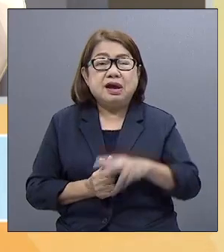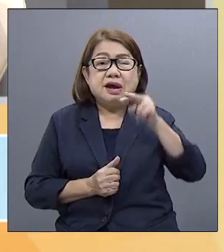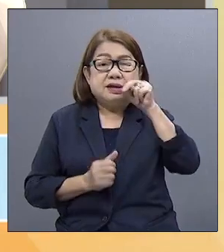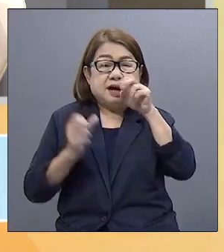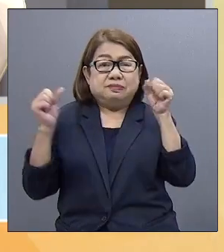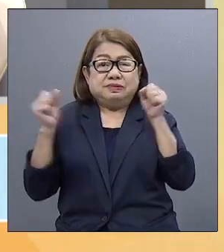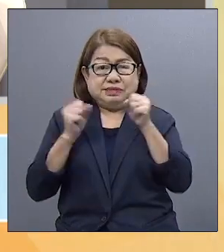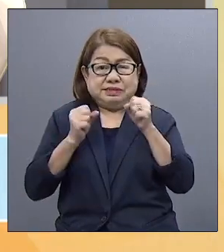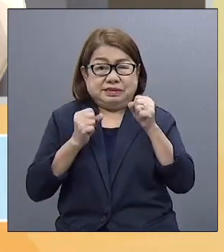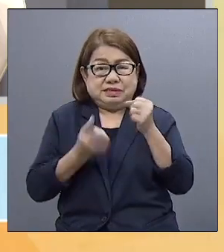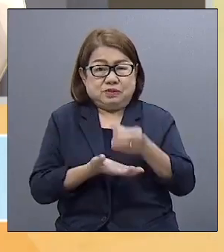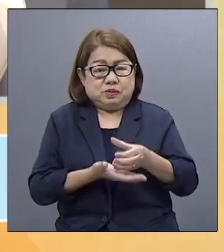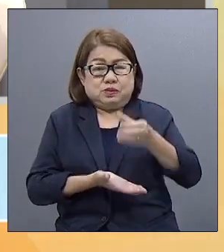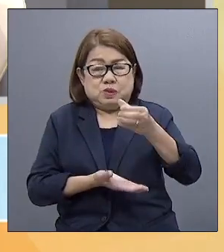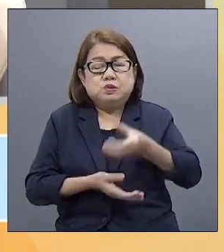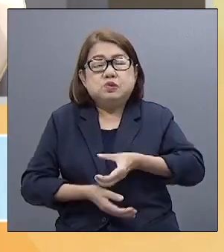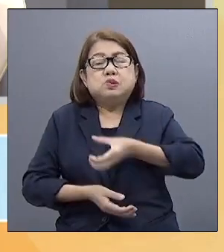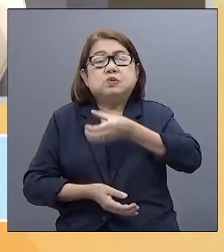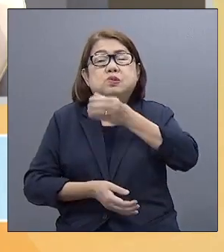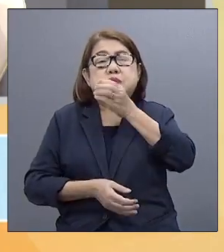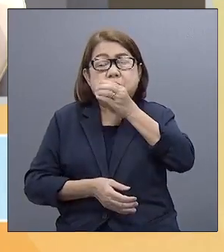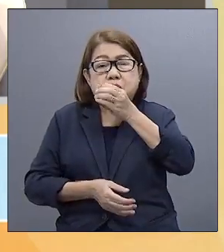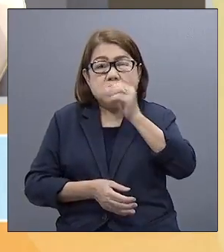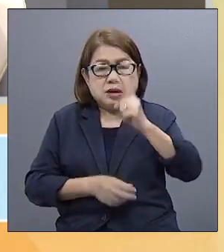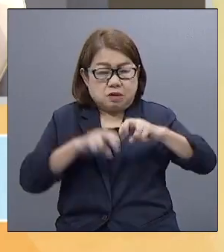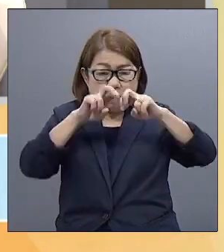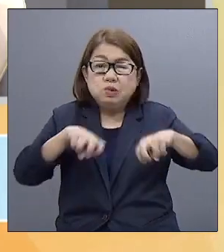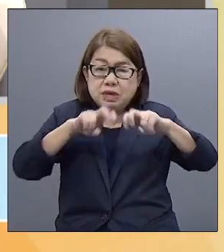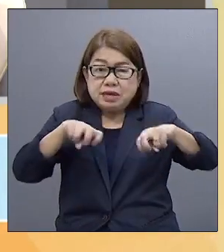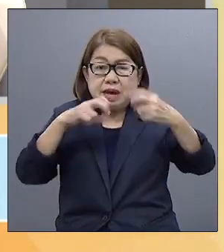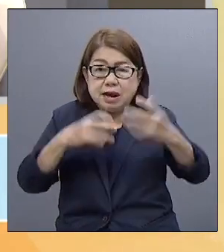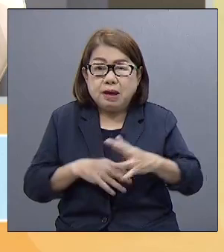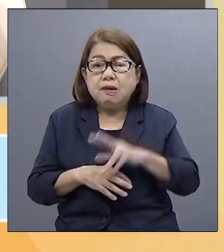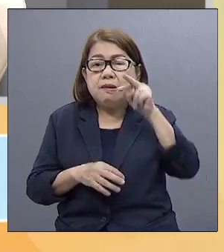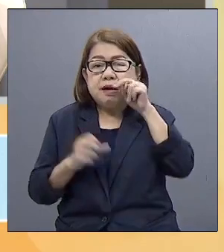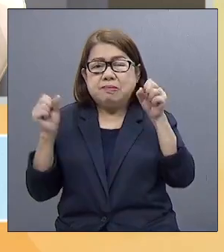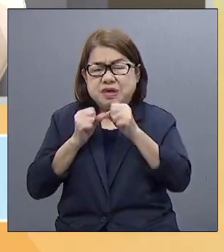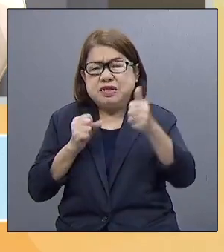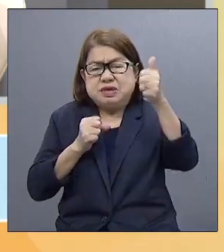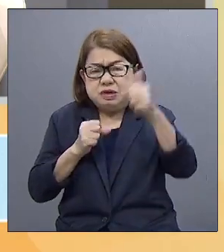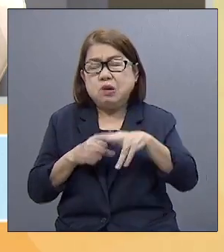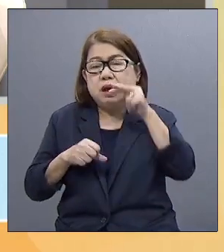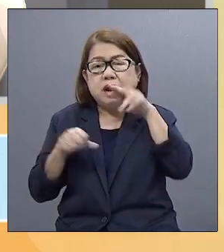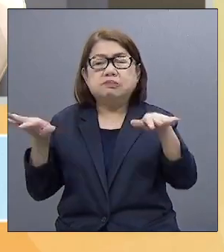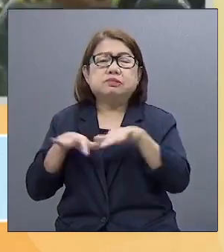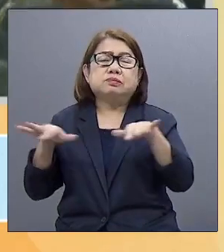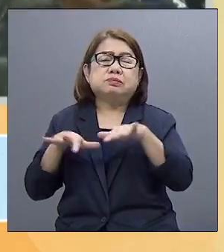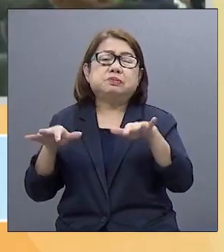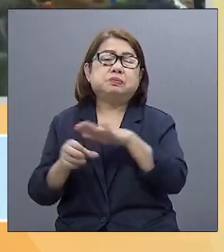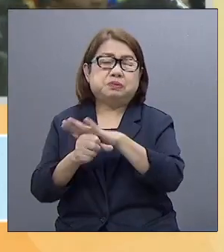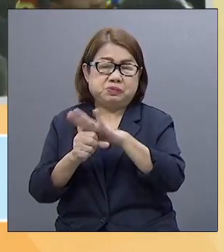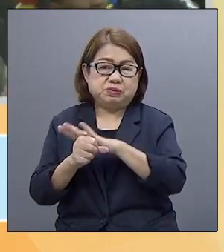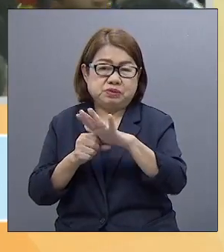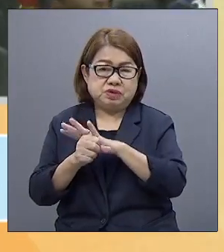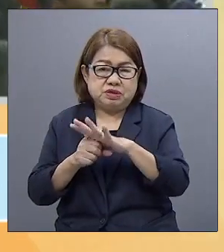จริงๆแล้วเนี่ยครับมันมีส่วนในการช่วยร่างกายเพราะมีการศึกษาว่าน้ำเย็นเนี่ยดูดซึมได้ดีกว่าน้ำอุ่นหรือน้ำร้อนนะฮะทีนี้เนี่ย